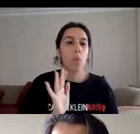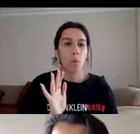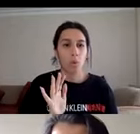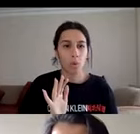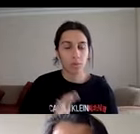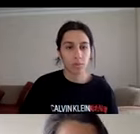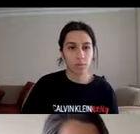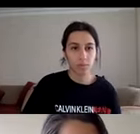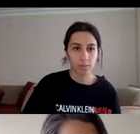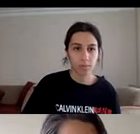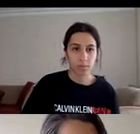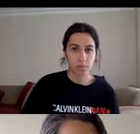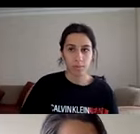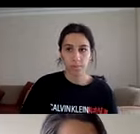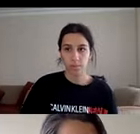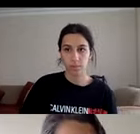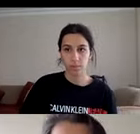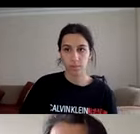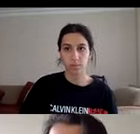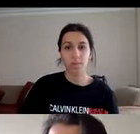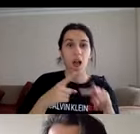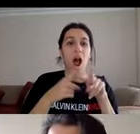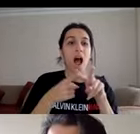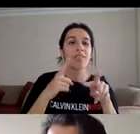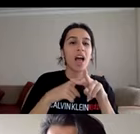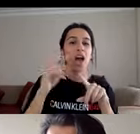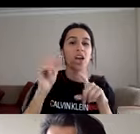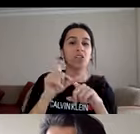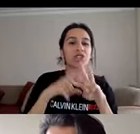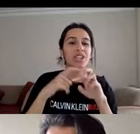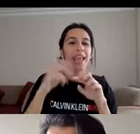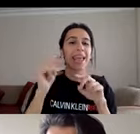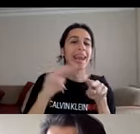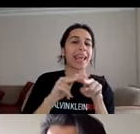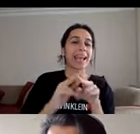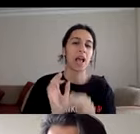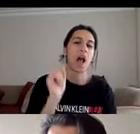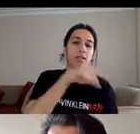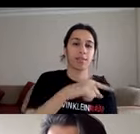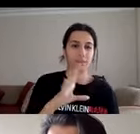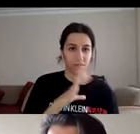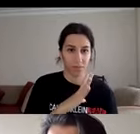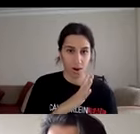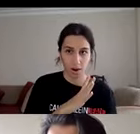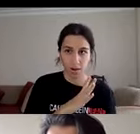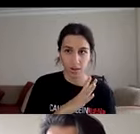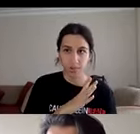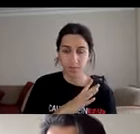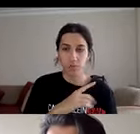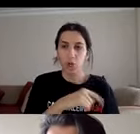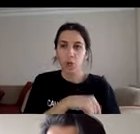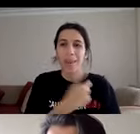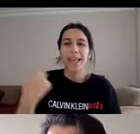temel kriter. Ana içeriye atla butonu, skip to main content. Normalde çünkü yeni bir